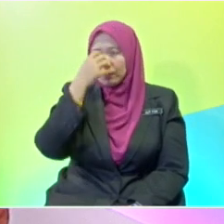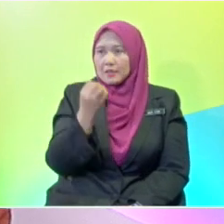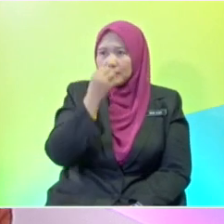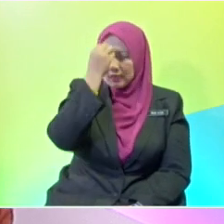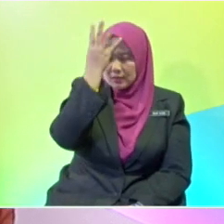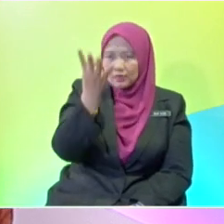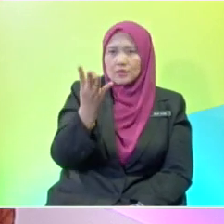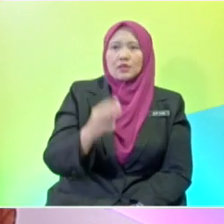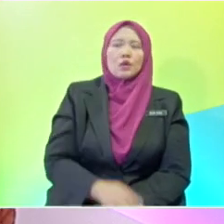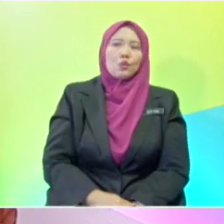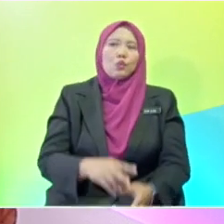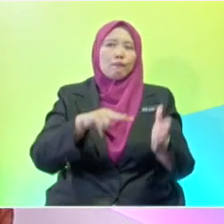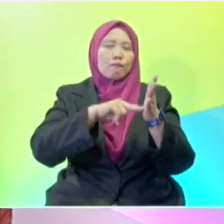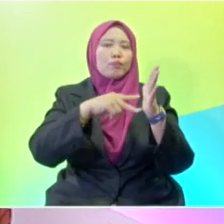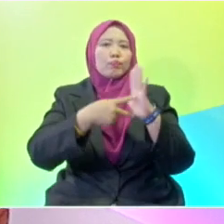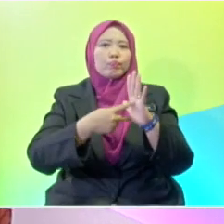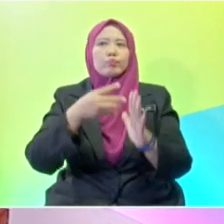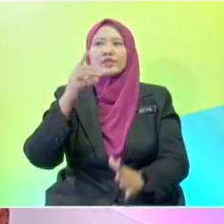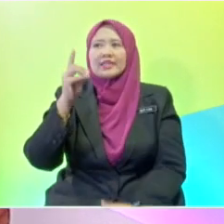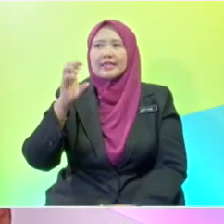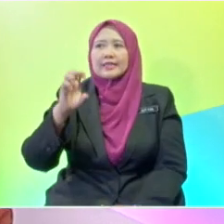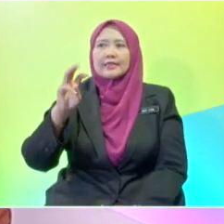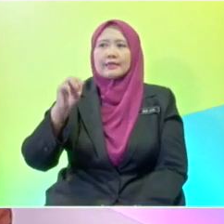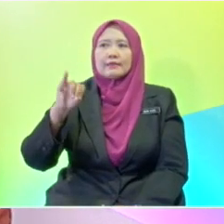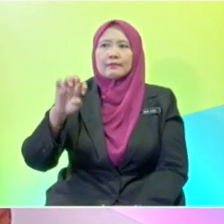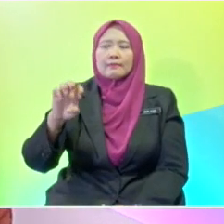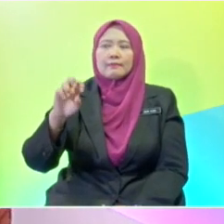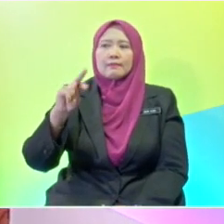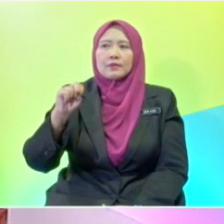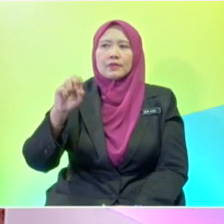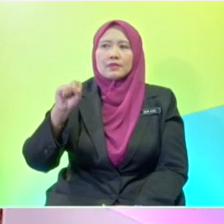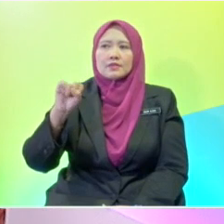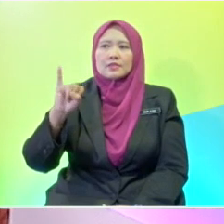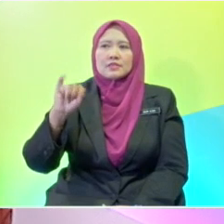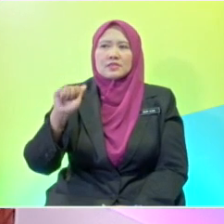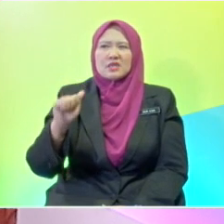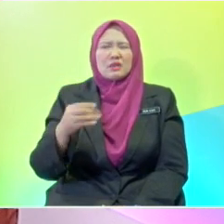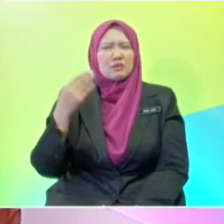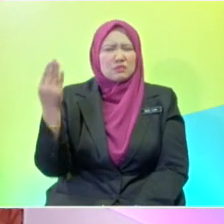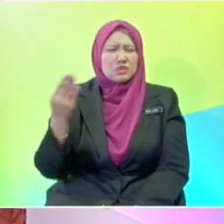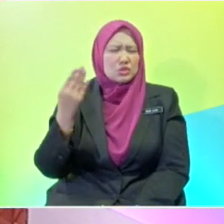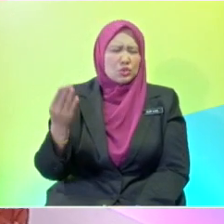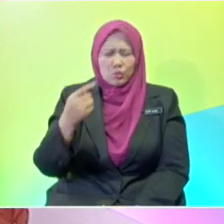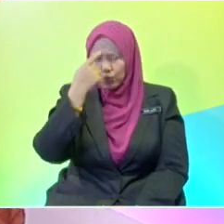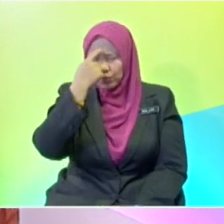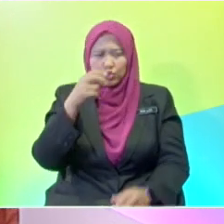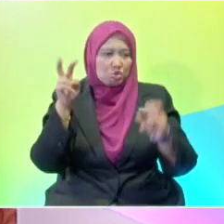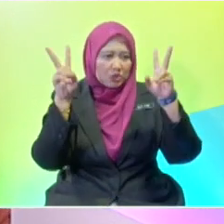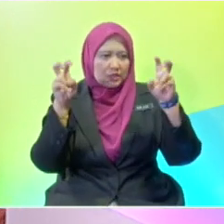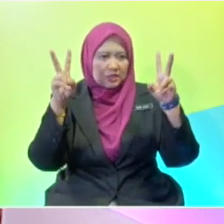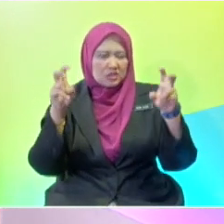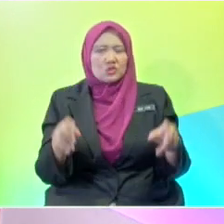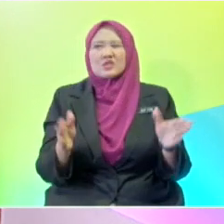untuk pengenalan pada satu-satu topik kecil kita akan menggunakan kaidah pencak sirani yang asas yaitu